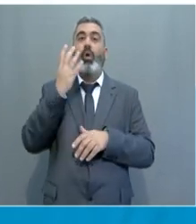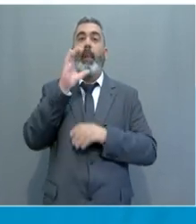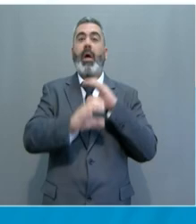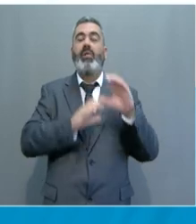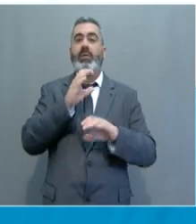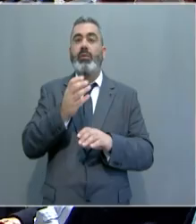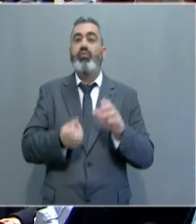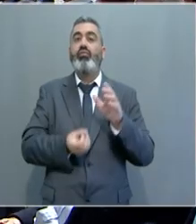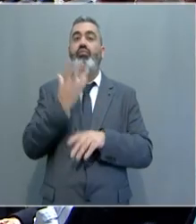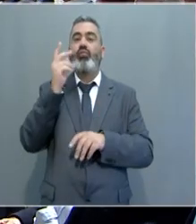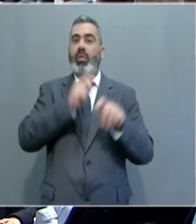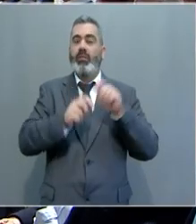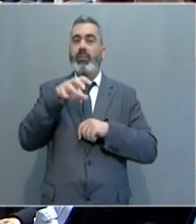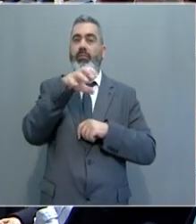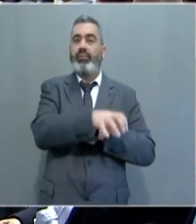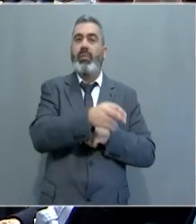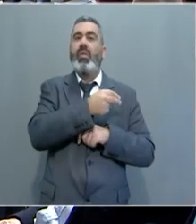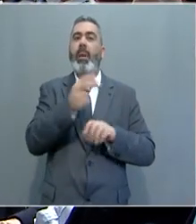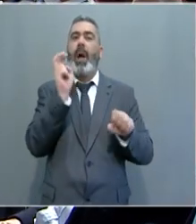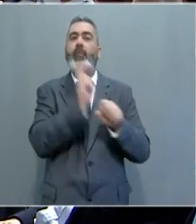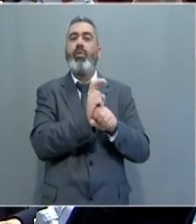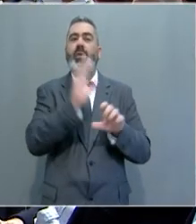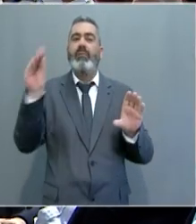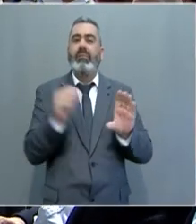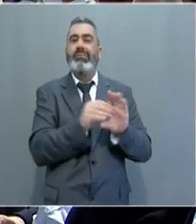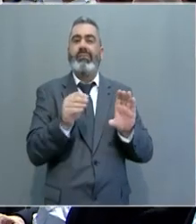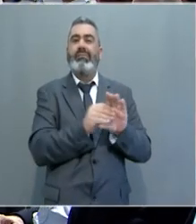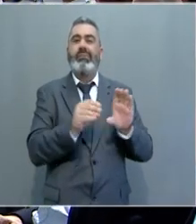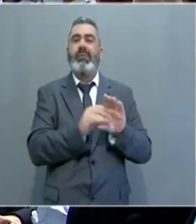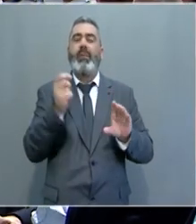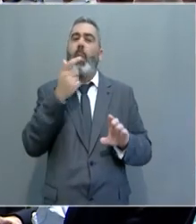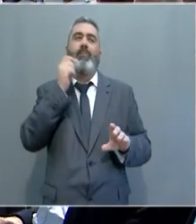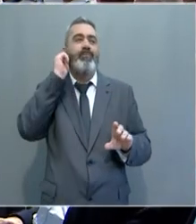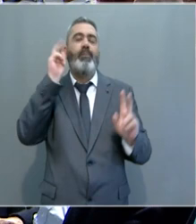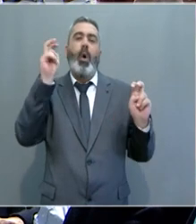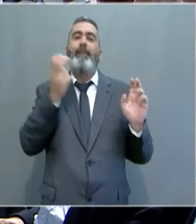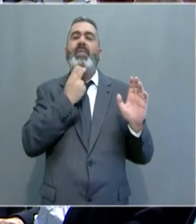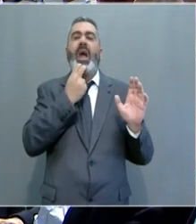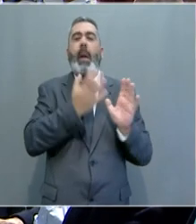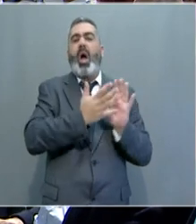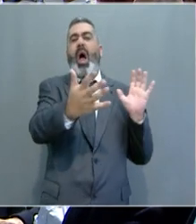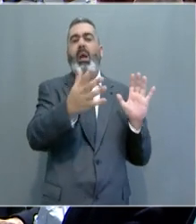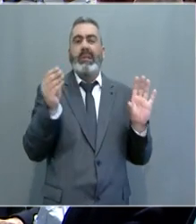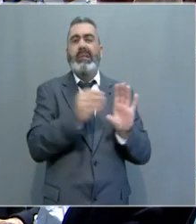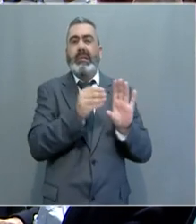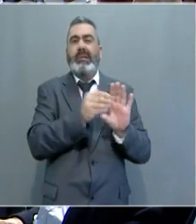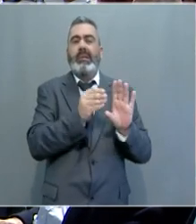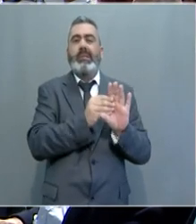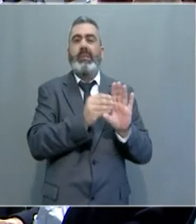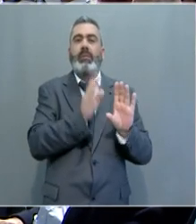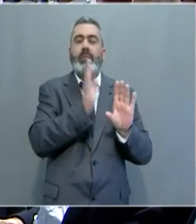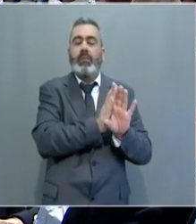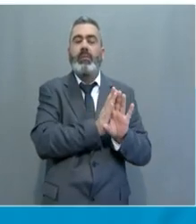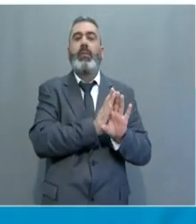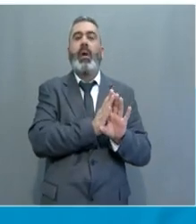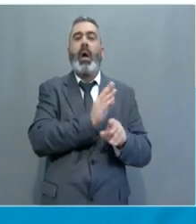μια νέα εγκατάσταση αποθήκευσης ενέργειας, μπαταρίες δηλαδή, μεγάλες μπαταρίες, οι οποίες θα